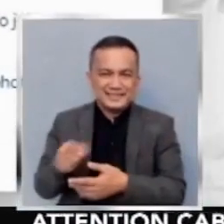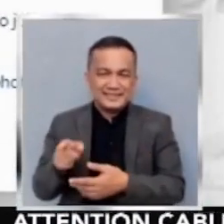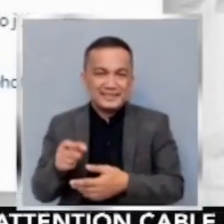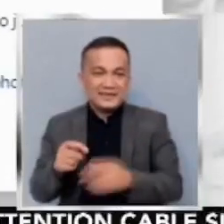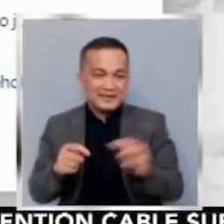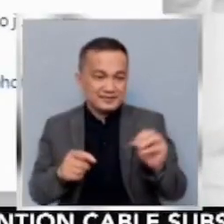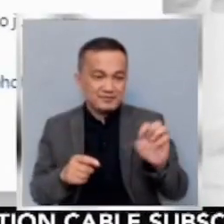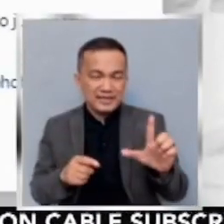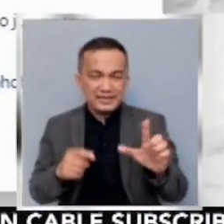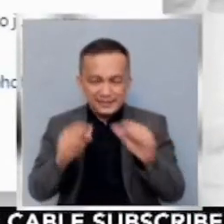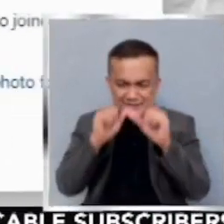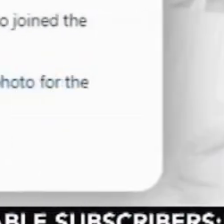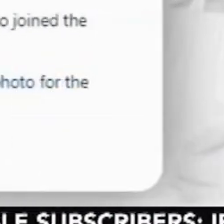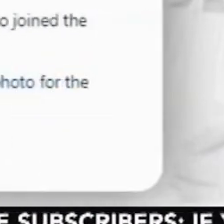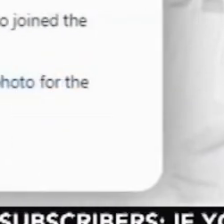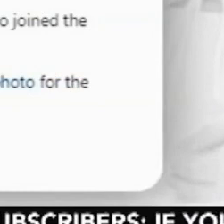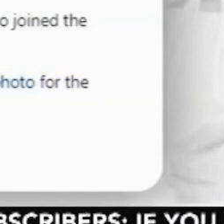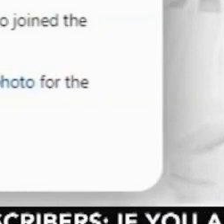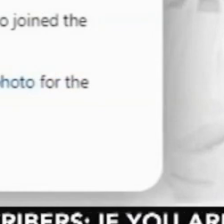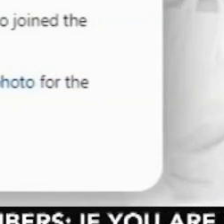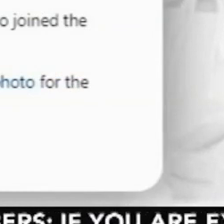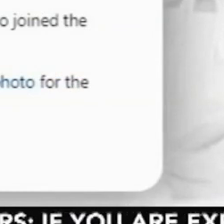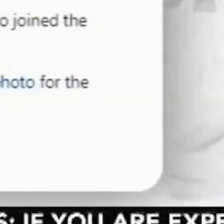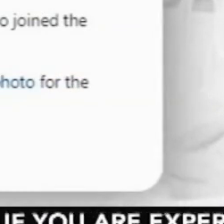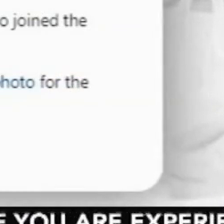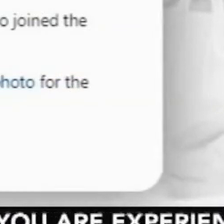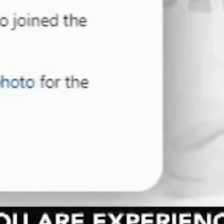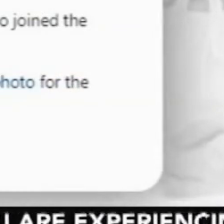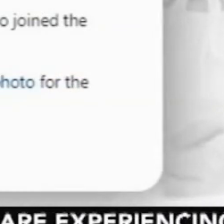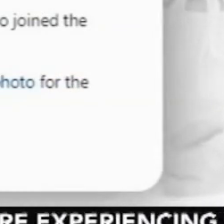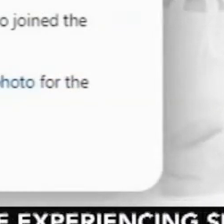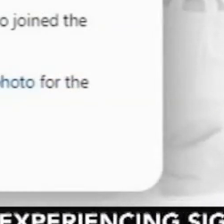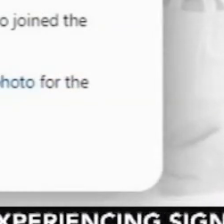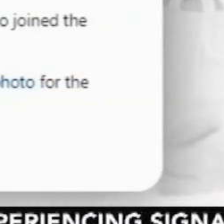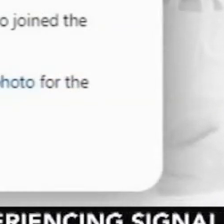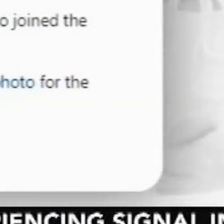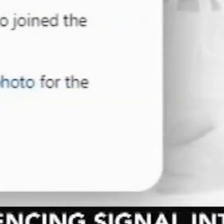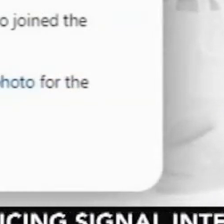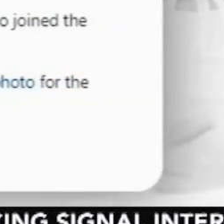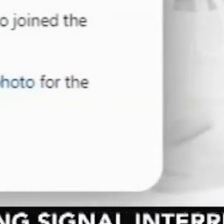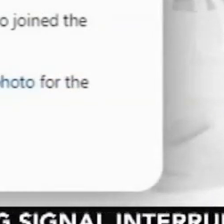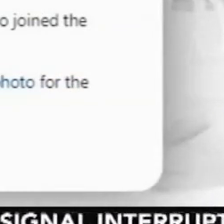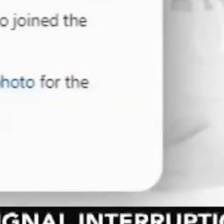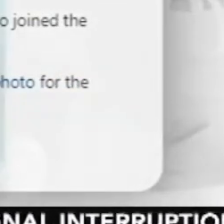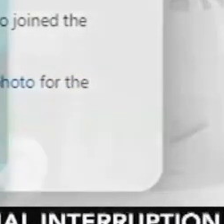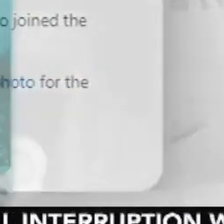at sa kanyang Instagram caption, tanggap na raw niyang magiging mini-me ni Rocco